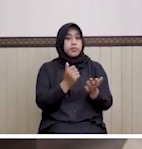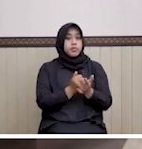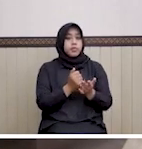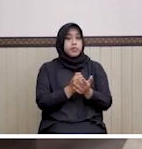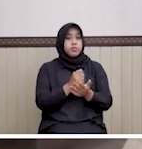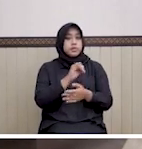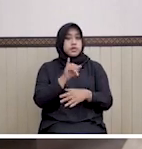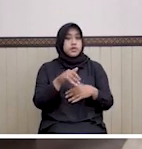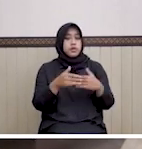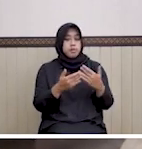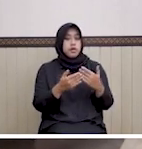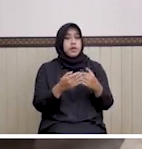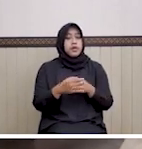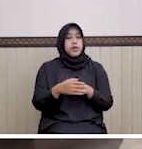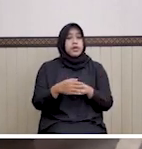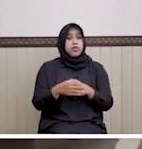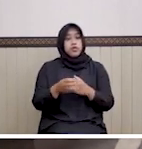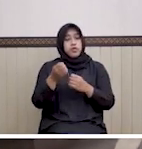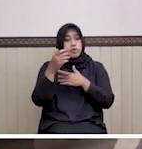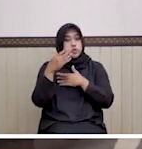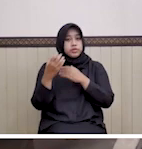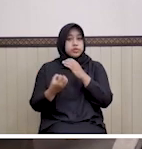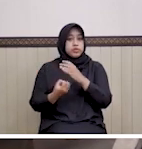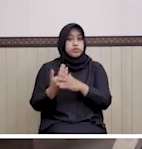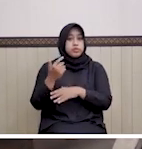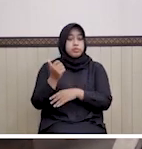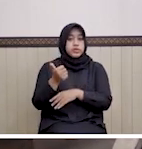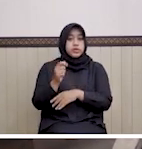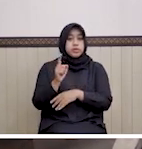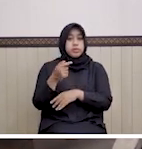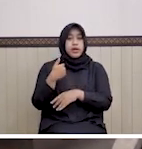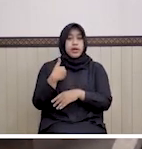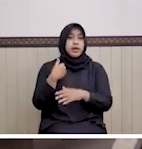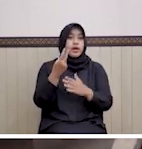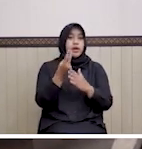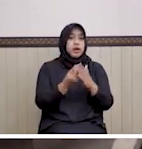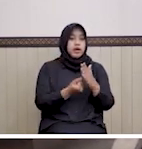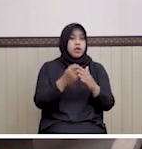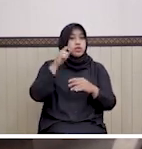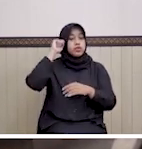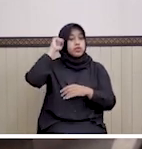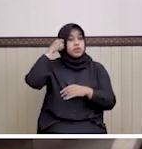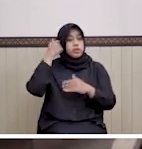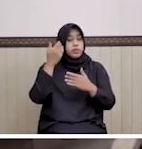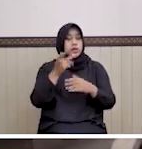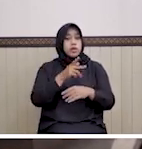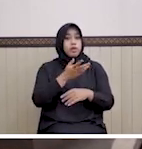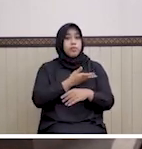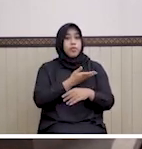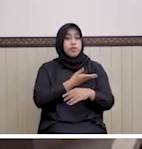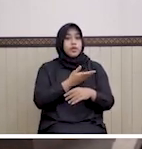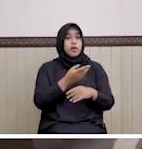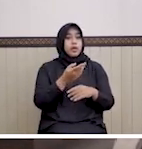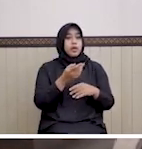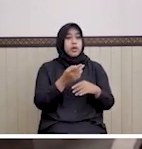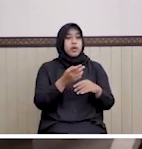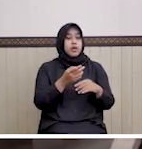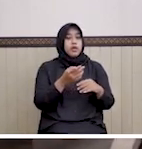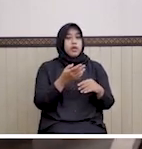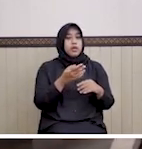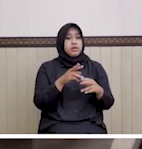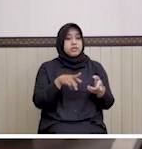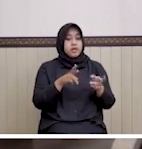menjadi sebuah impian yang bisa terwujud karena ada anggarannya Susahnya kalau kita punya keinginan tapi enggak ada anggarannya